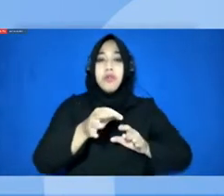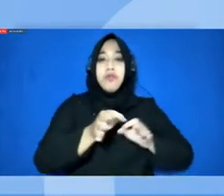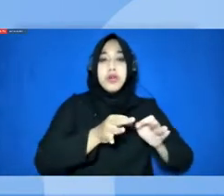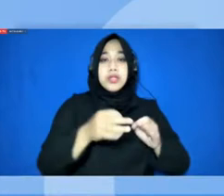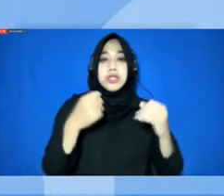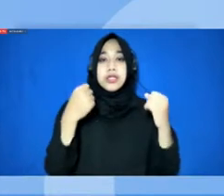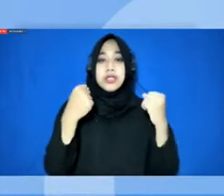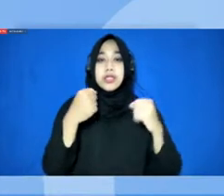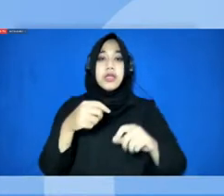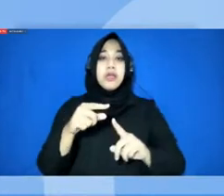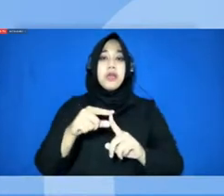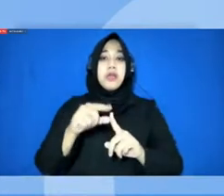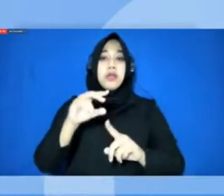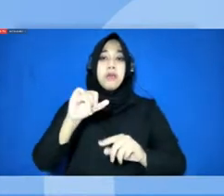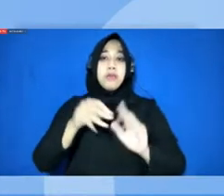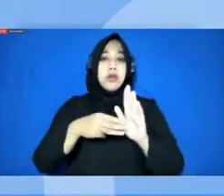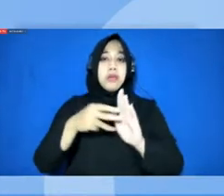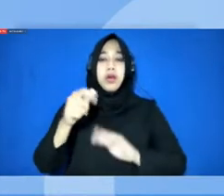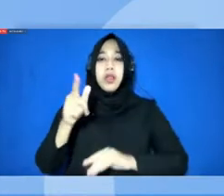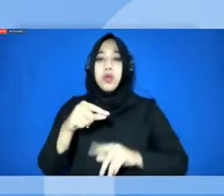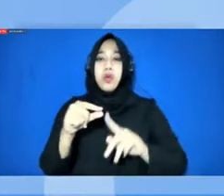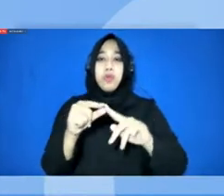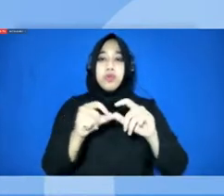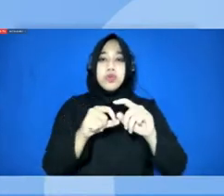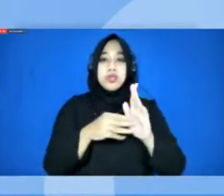kesehatan primer atau puskesmas.